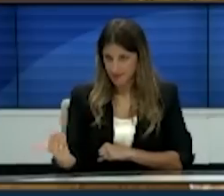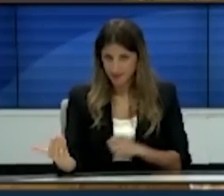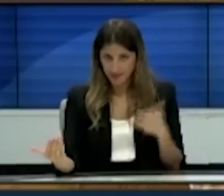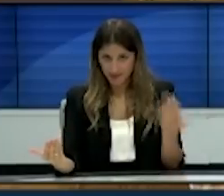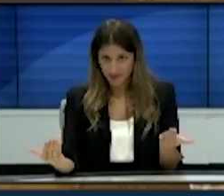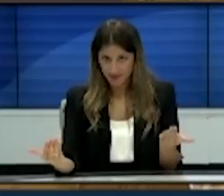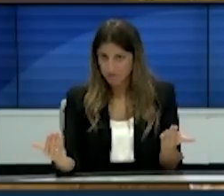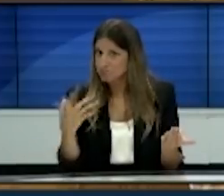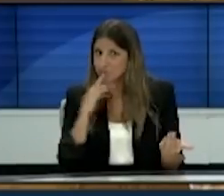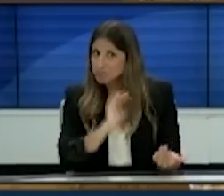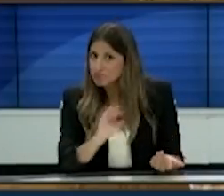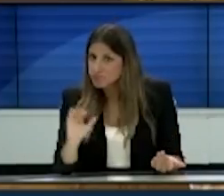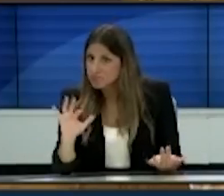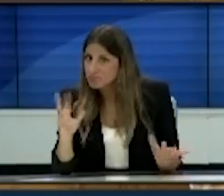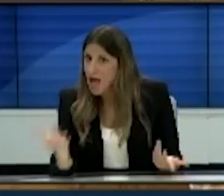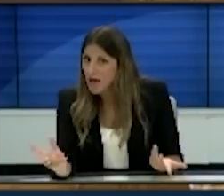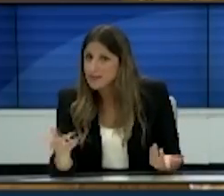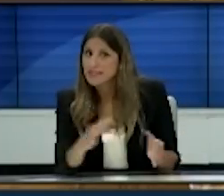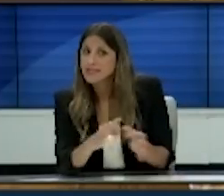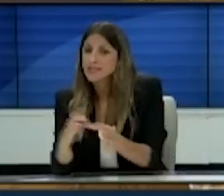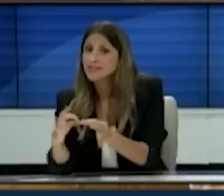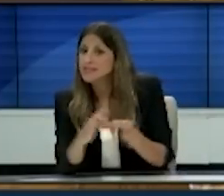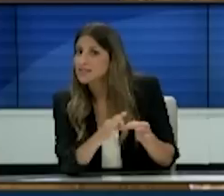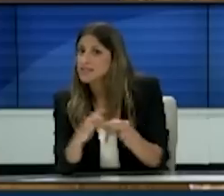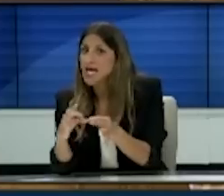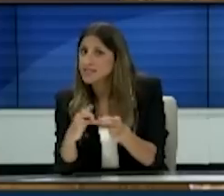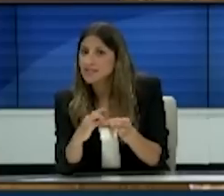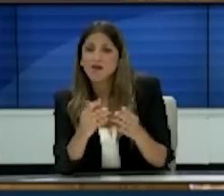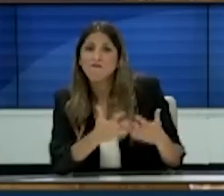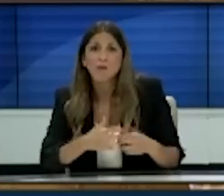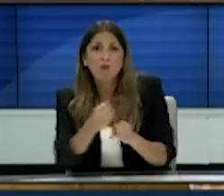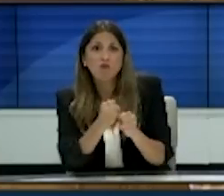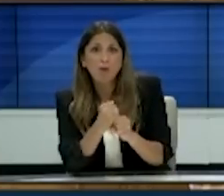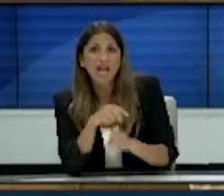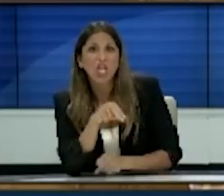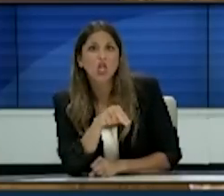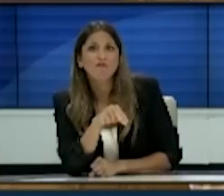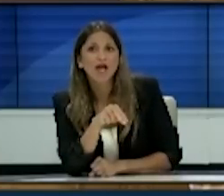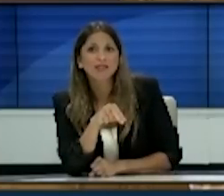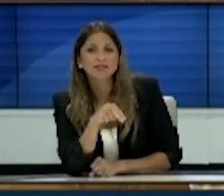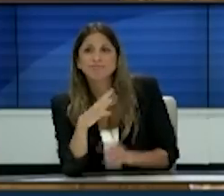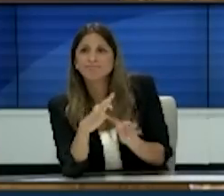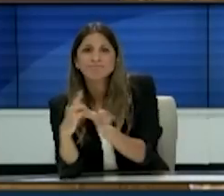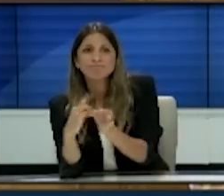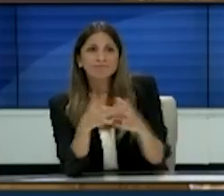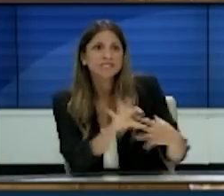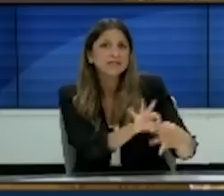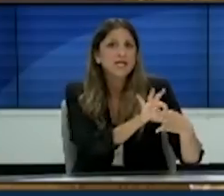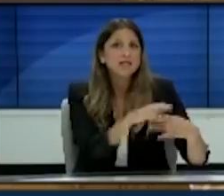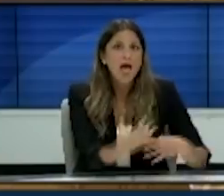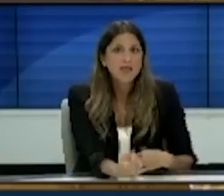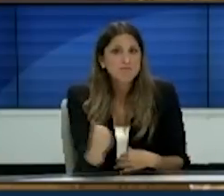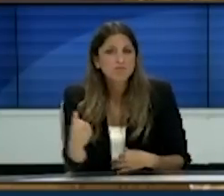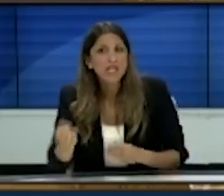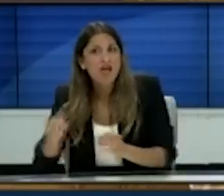από την Νοβάρτης, είτε η κυβέρνηση της Νέας Δημοκρατίας, είτε η κυβέρνηση του ΣΥΡΙΖΑ. Αυτά τα χρήματα που λέτε ότι κόστησαν στον